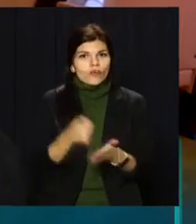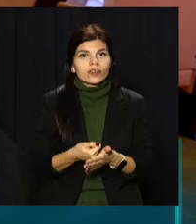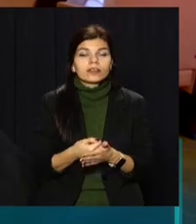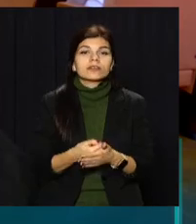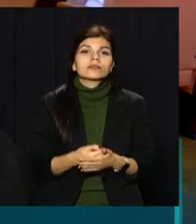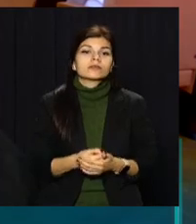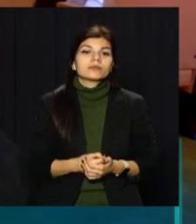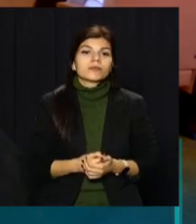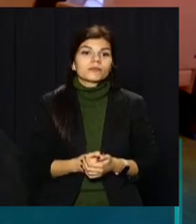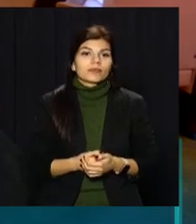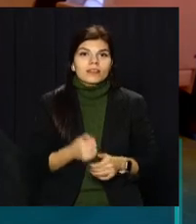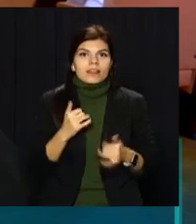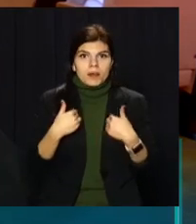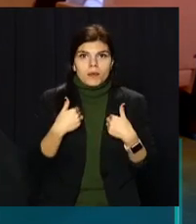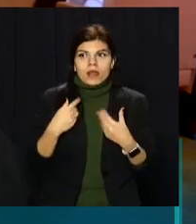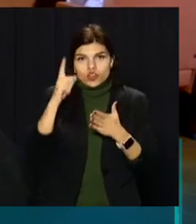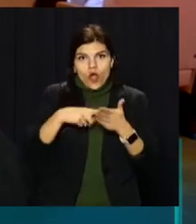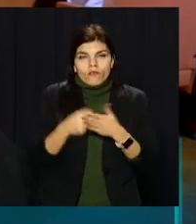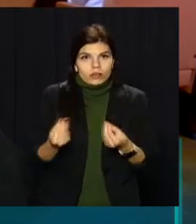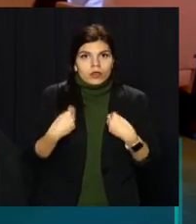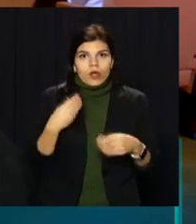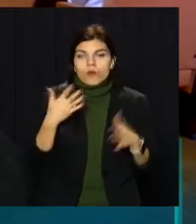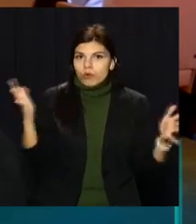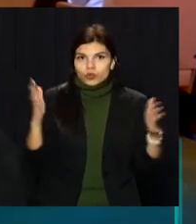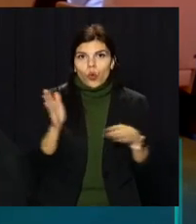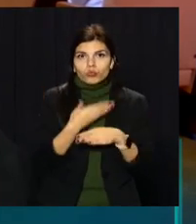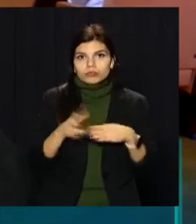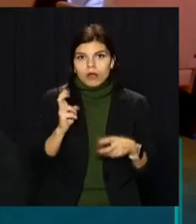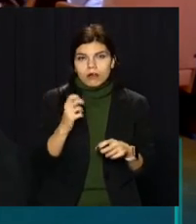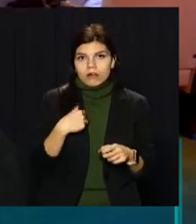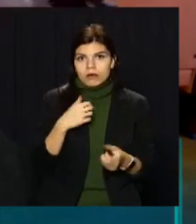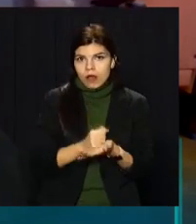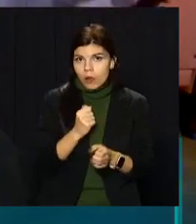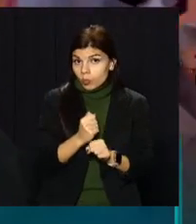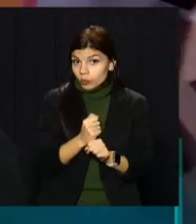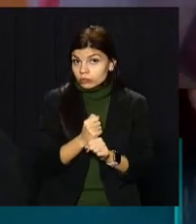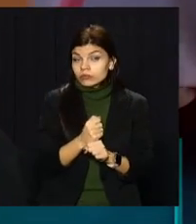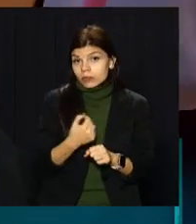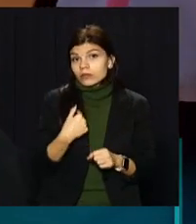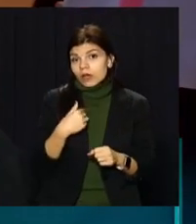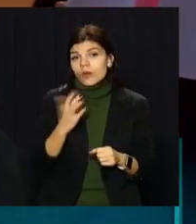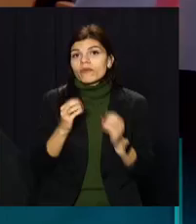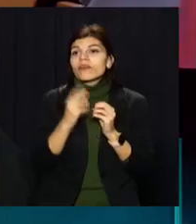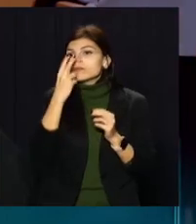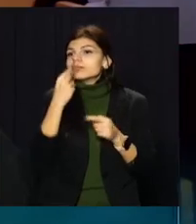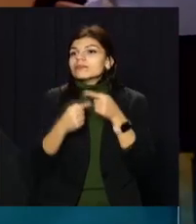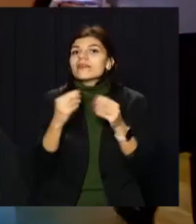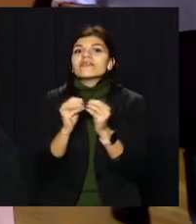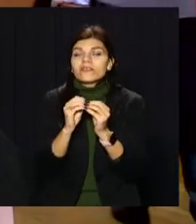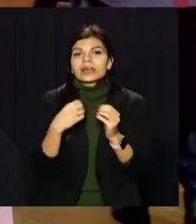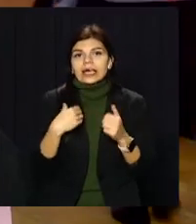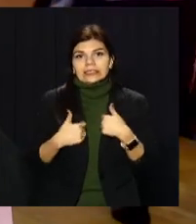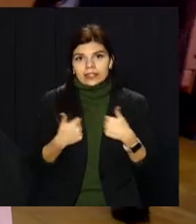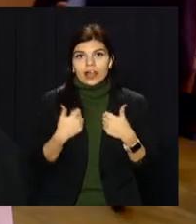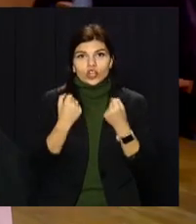великий участок роботи. Безусловно, я буду зберігати традиції, які були до цього, і